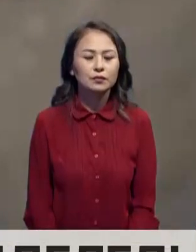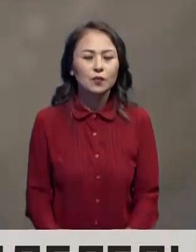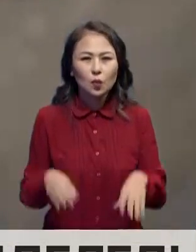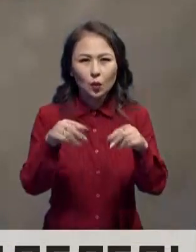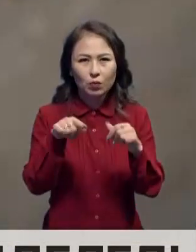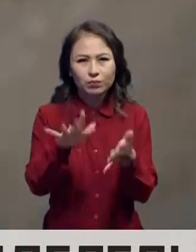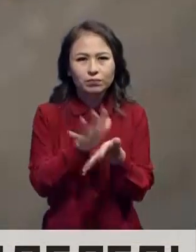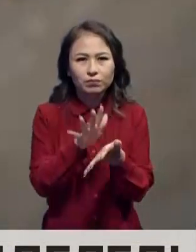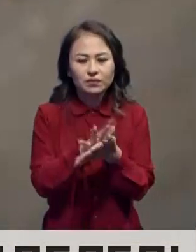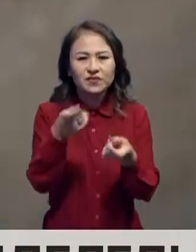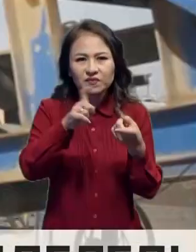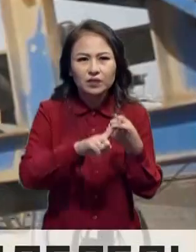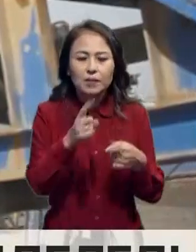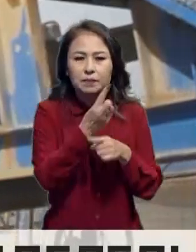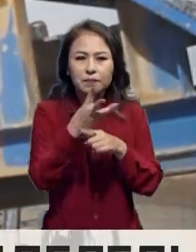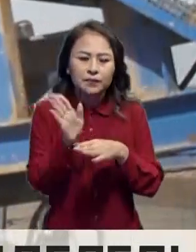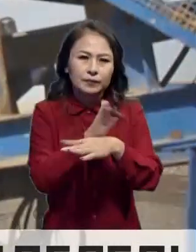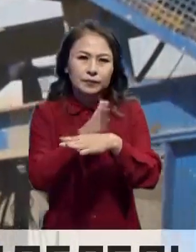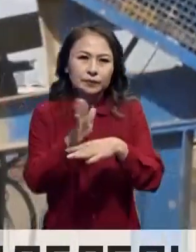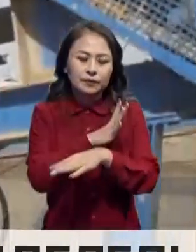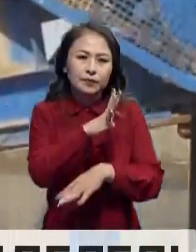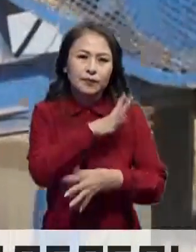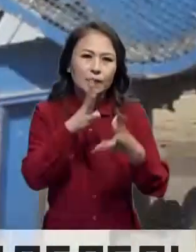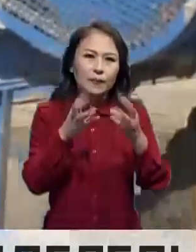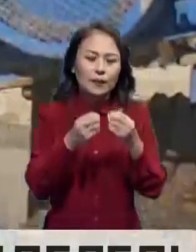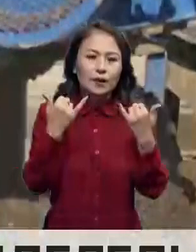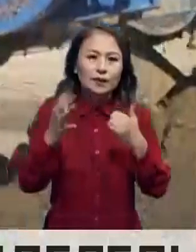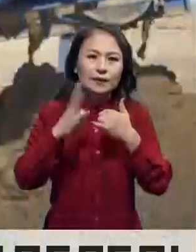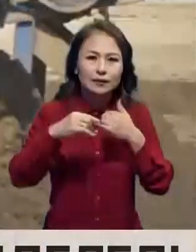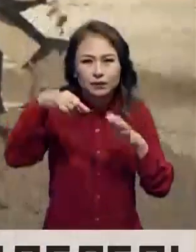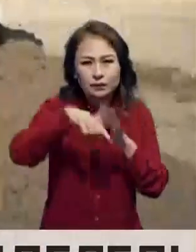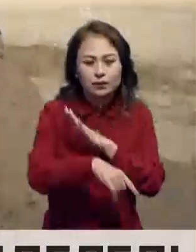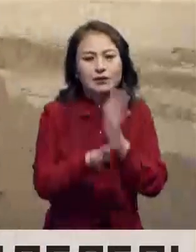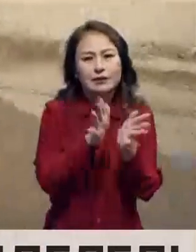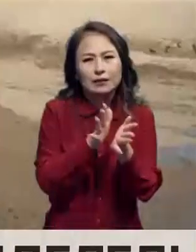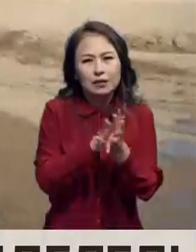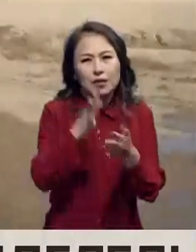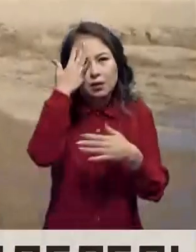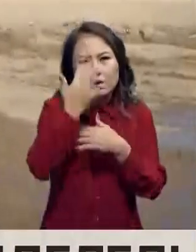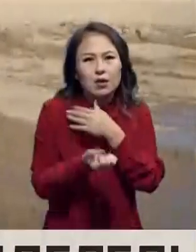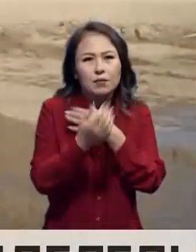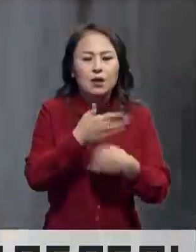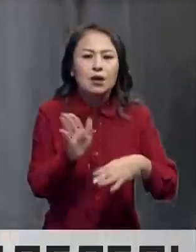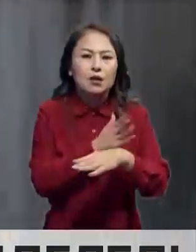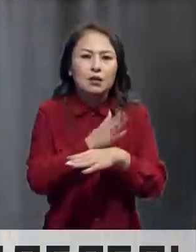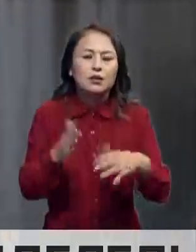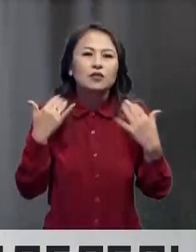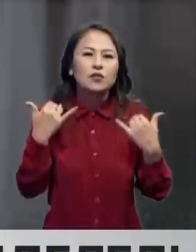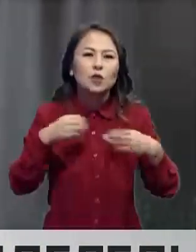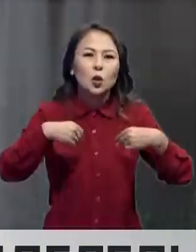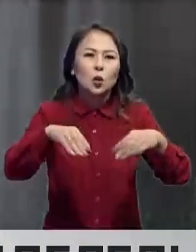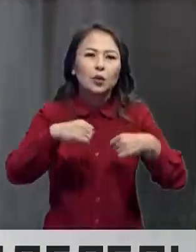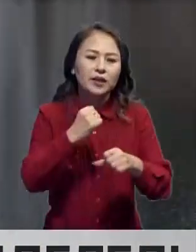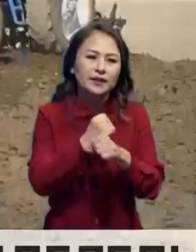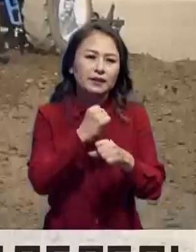Топырақ ластану деңгейіне қарай бірнеше сұрыпқа бөлінеді. Залалсыздандыру кезінде жер құрамынан құмсаз және мұнай эмульсиясы бөлінеді. Бұдан соң топыраққа